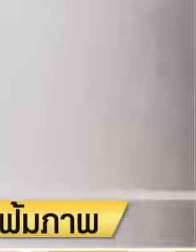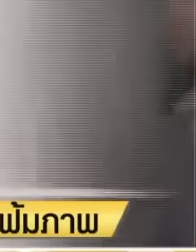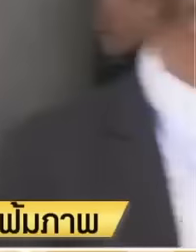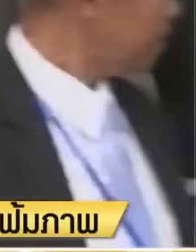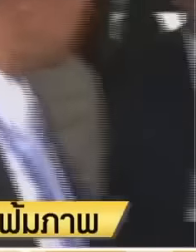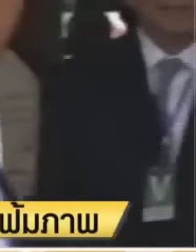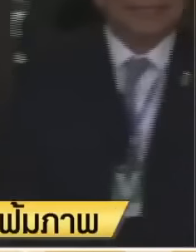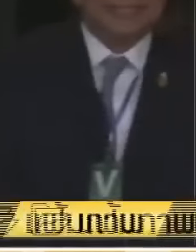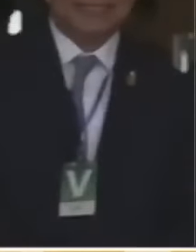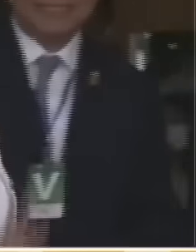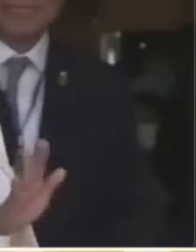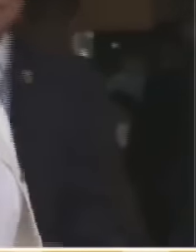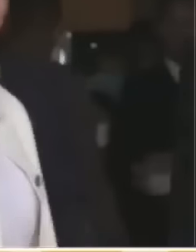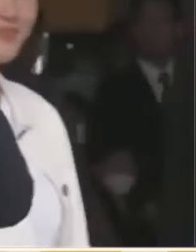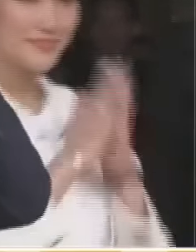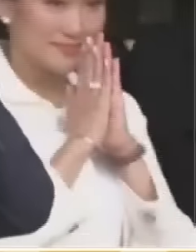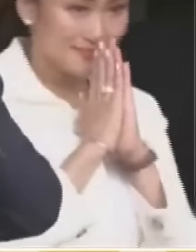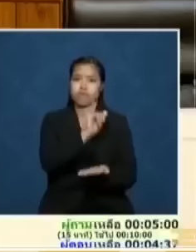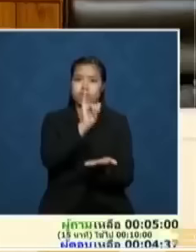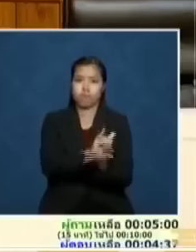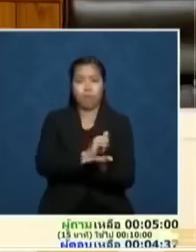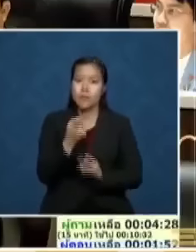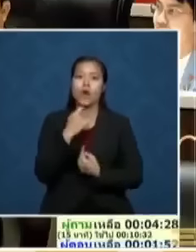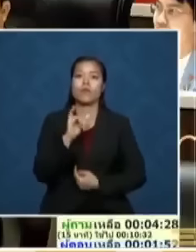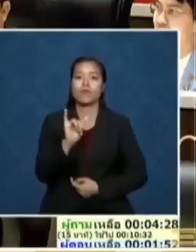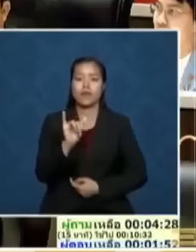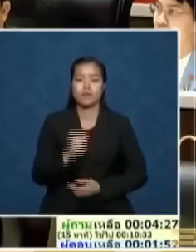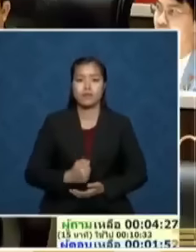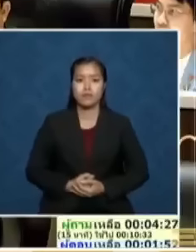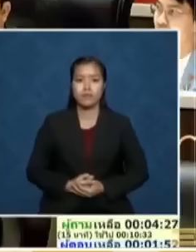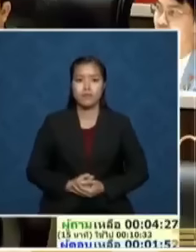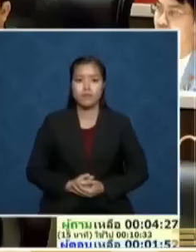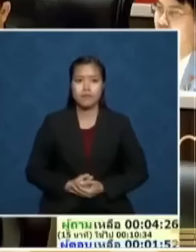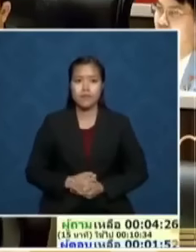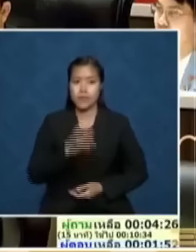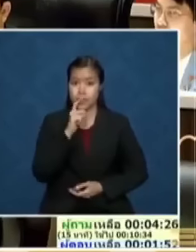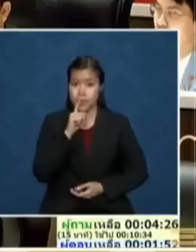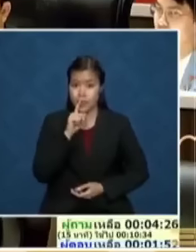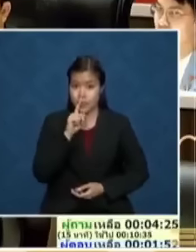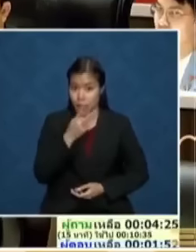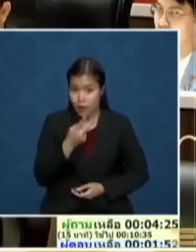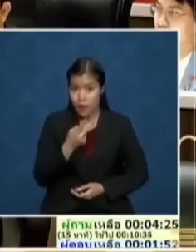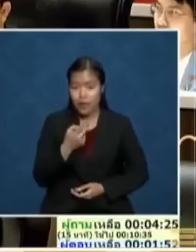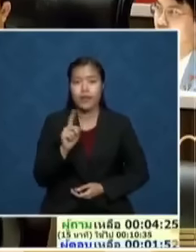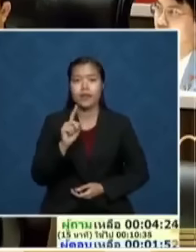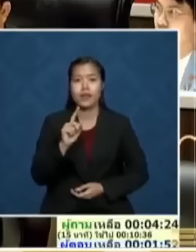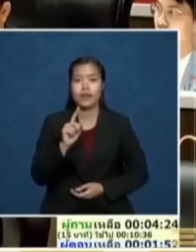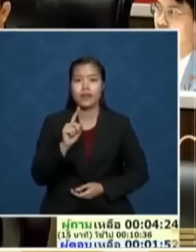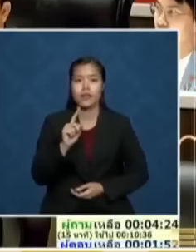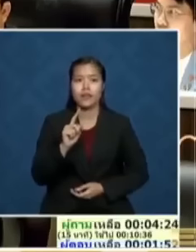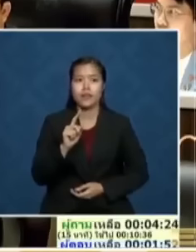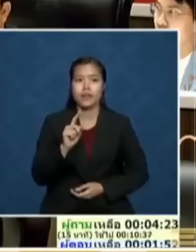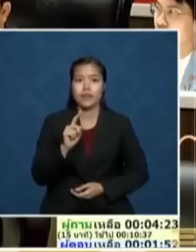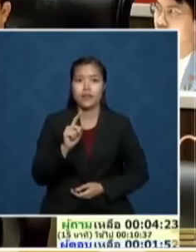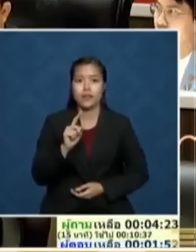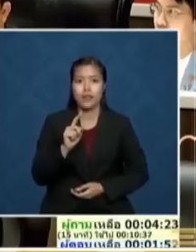นี้นะคุณชนทิชาแจ้งเร็วที่ต้องอธิบายเพิ่มเมื่อสักครู่ก็เพราะว่าคุณชนทิชาแจ้งเร็วเองเนี่ยท่านก็เป็นคู่ป